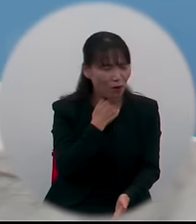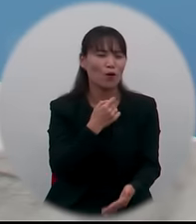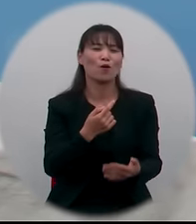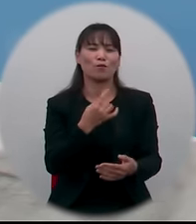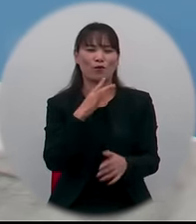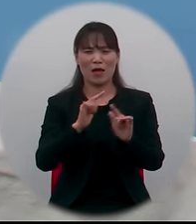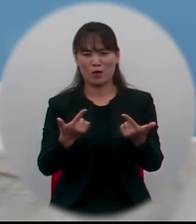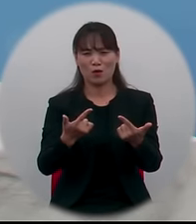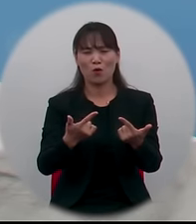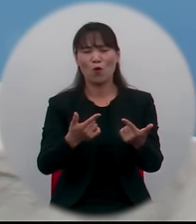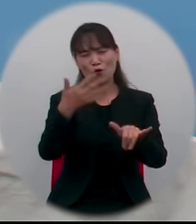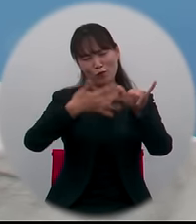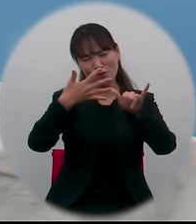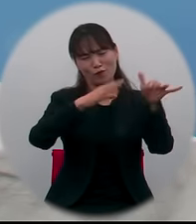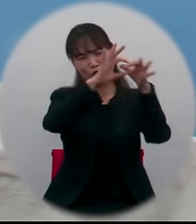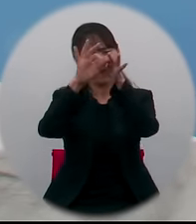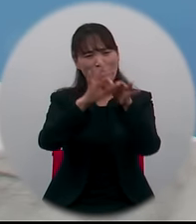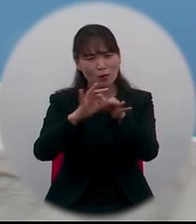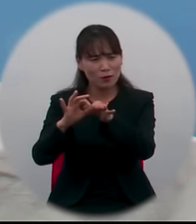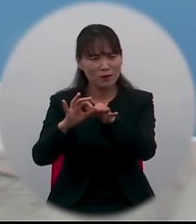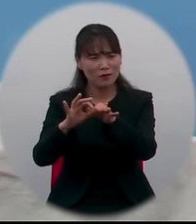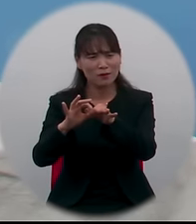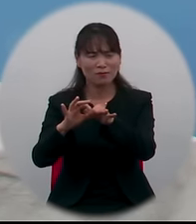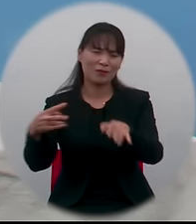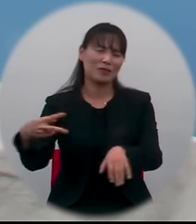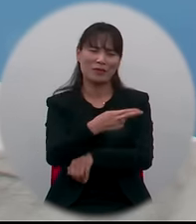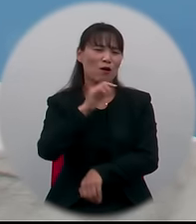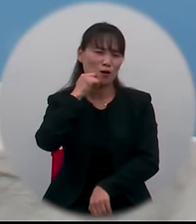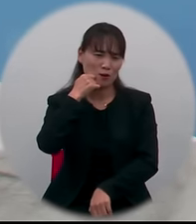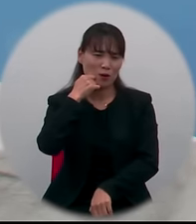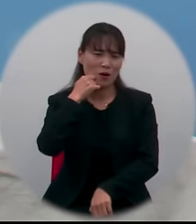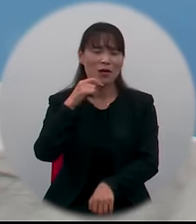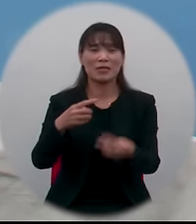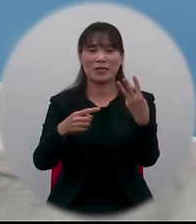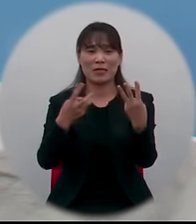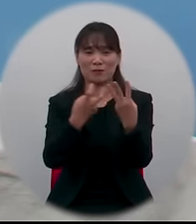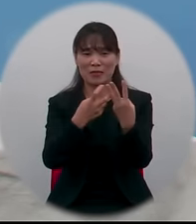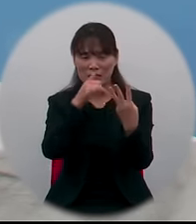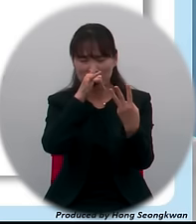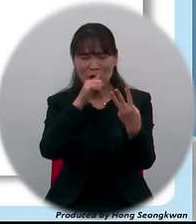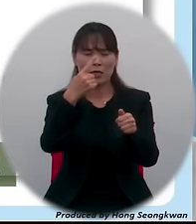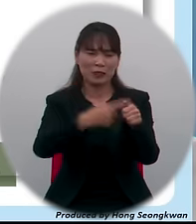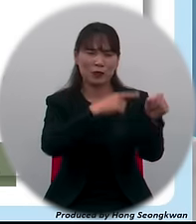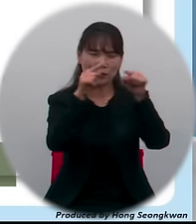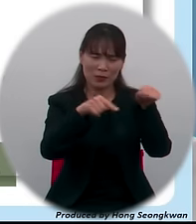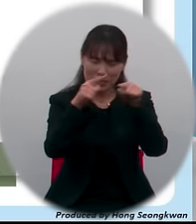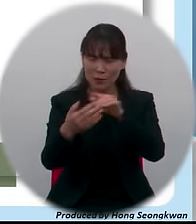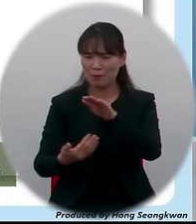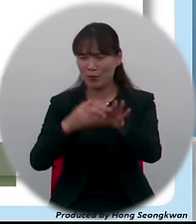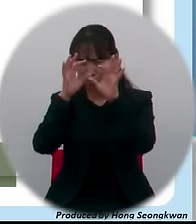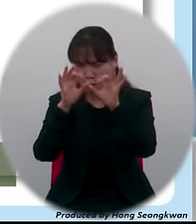희망하는 것만으로는 유튜브 알고리즘을 이길 방법이 없어요 유튜브 알고리즘은 세 가지 방식입니다 자동